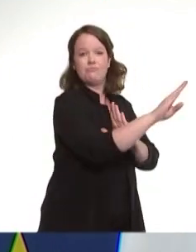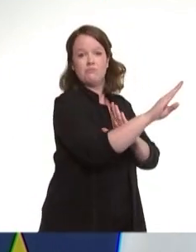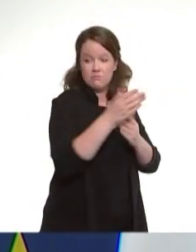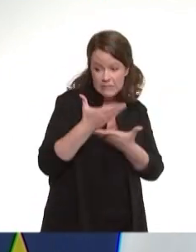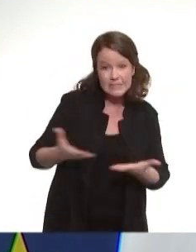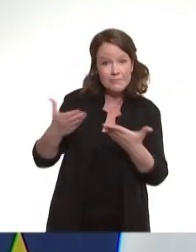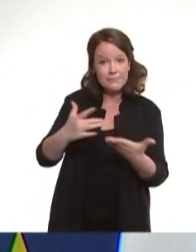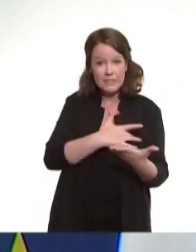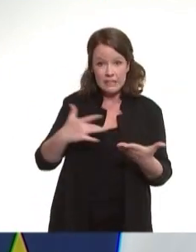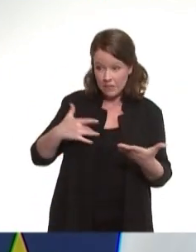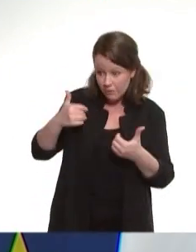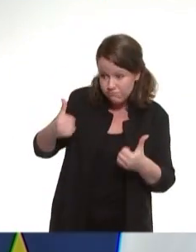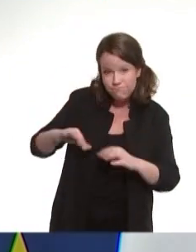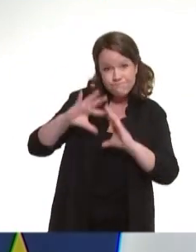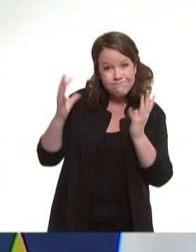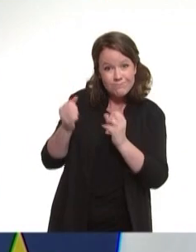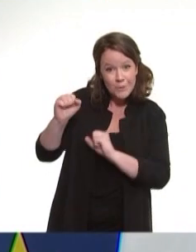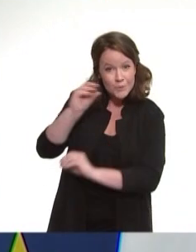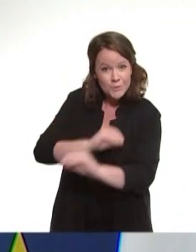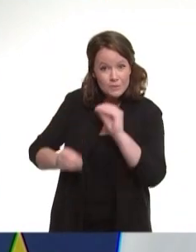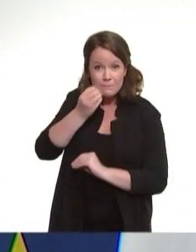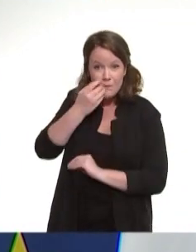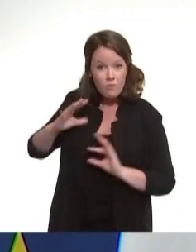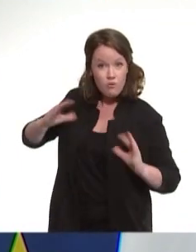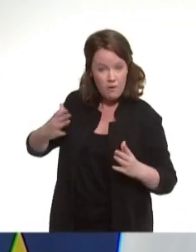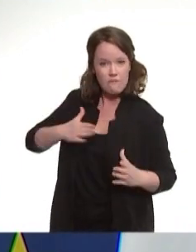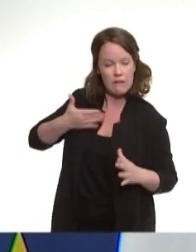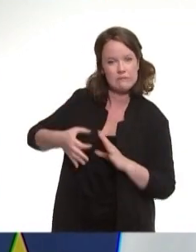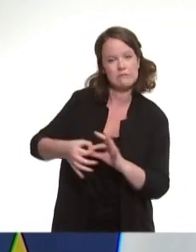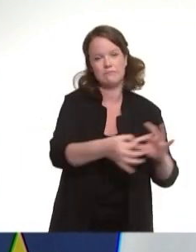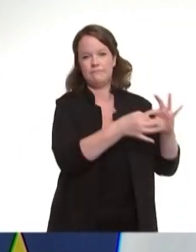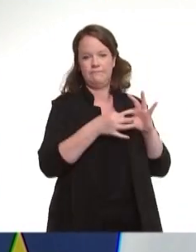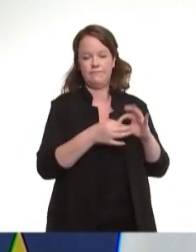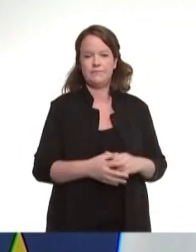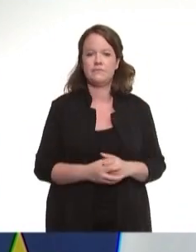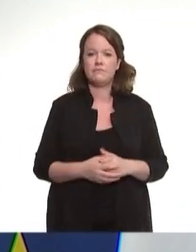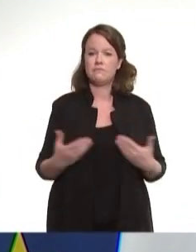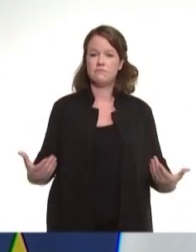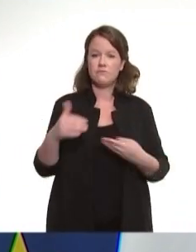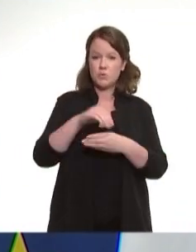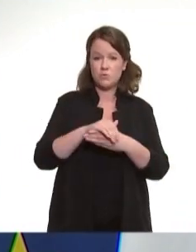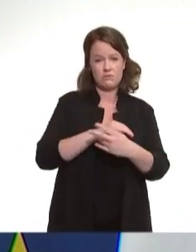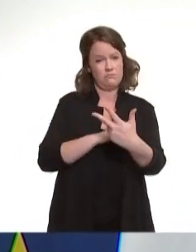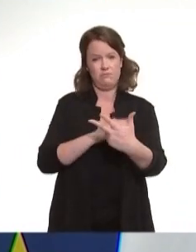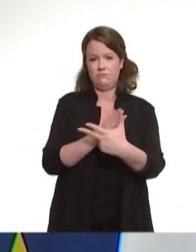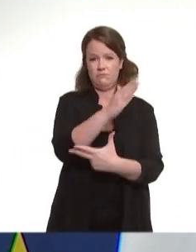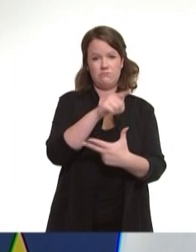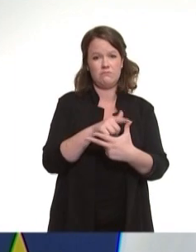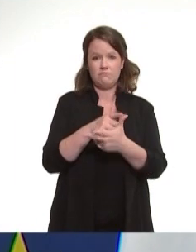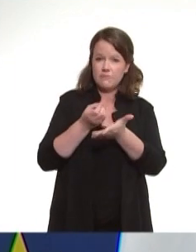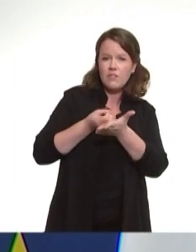solide mon message ce soir tiendra en trois mots transparence prévisibilité et